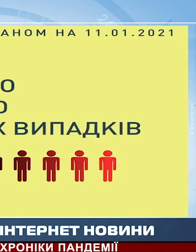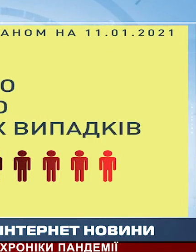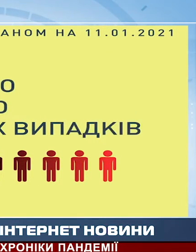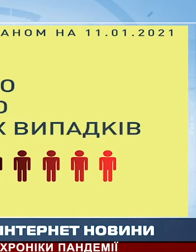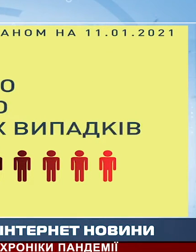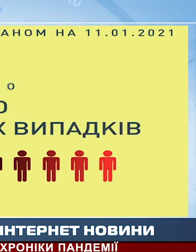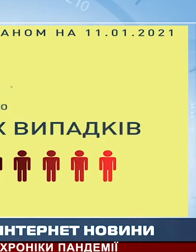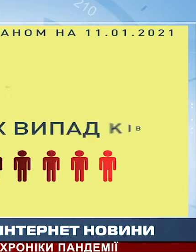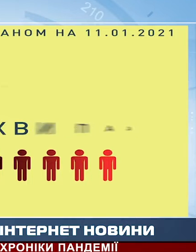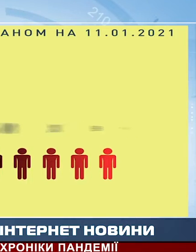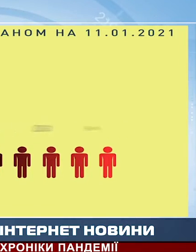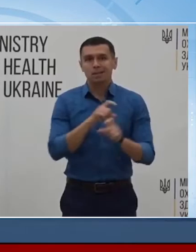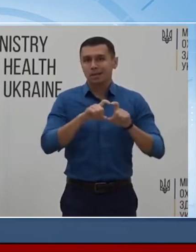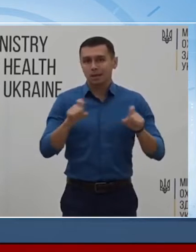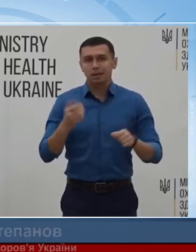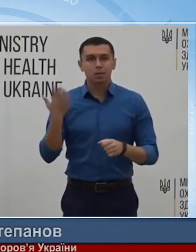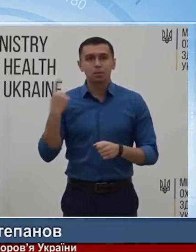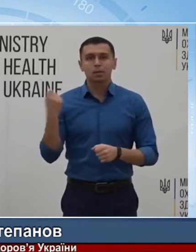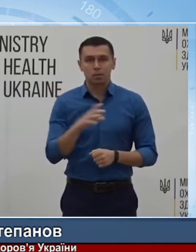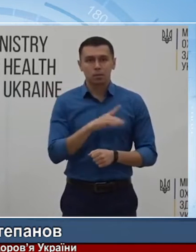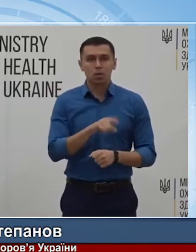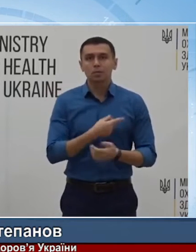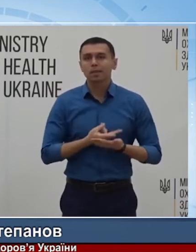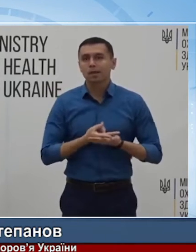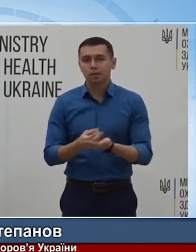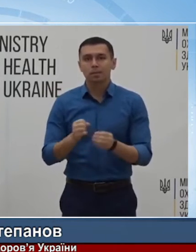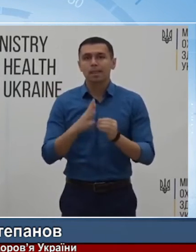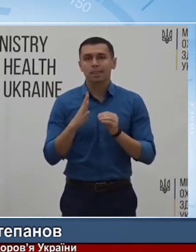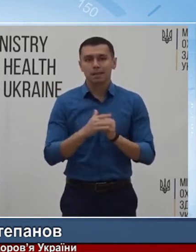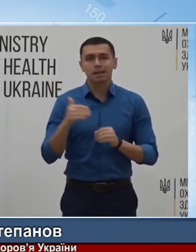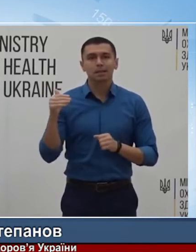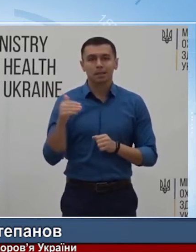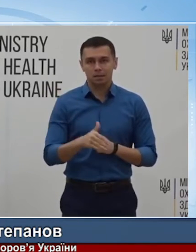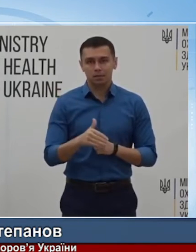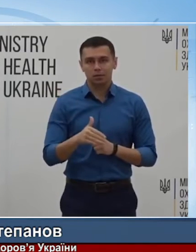7,5 тисяч нових заражених менше. На минулому тижні було госпіталізовано